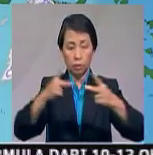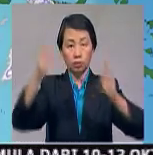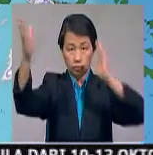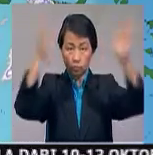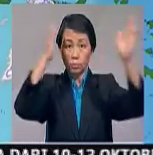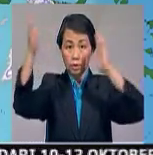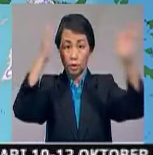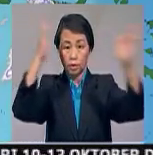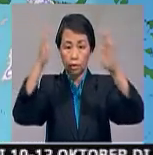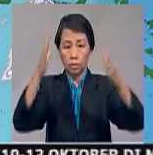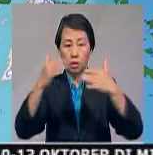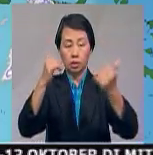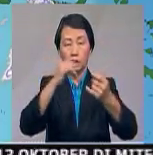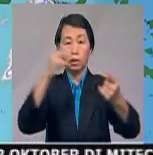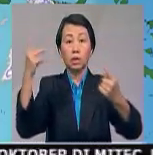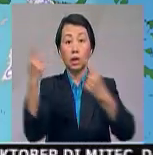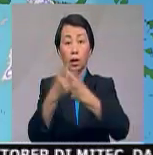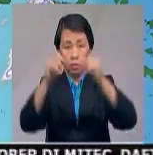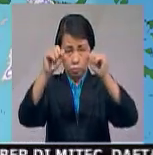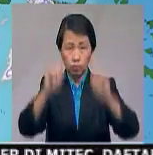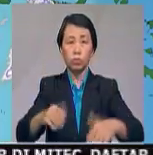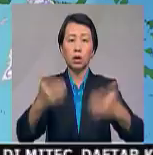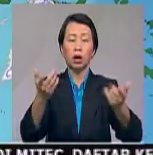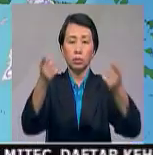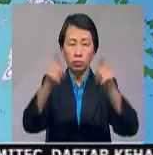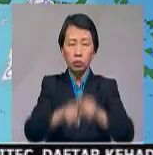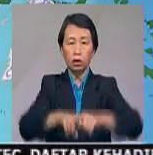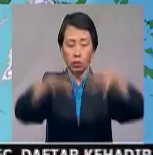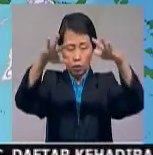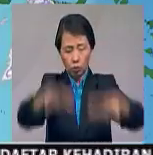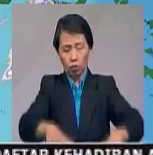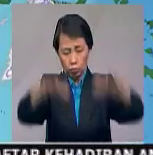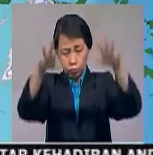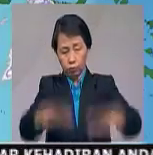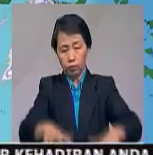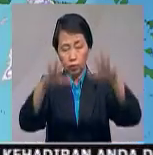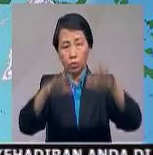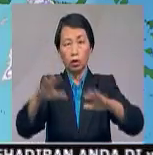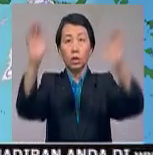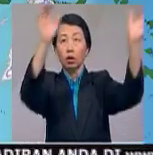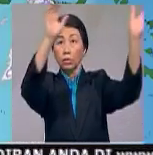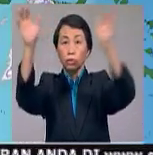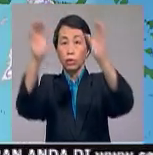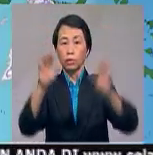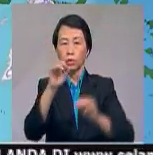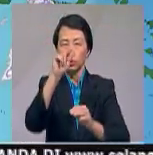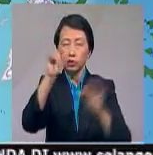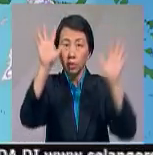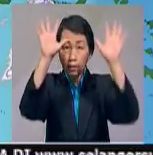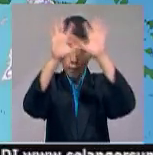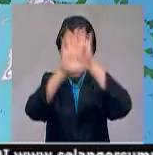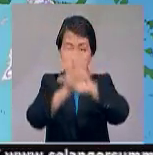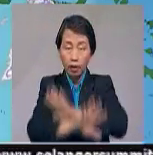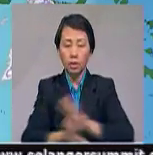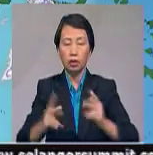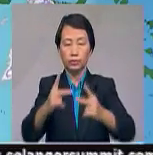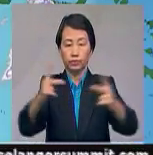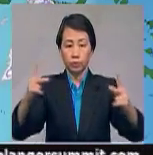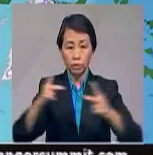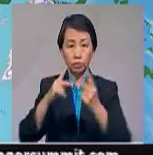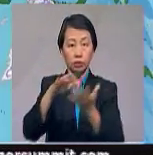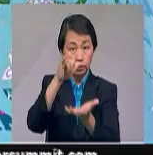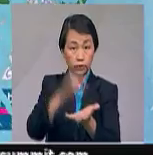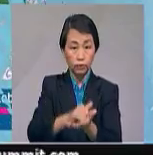Malaysia, yang mana keadaan ini boleh membawa kepada kelembapan yang tinggi dan keadaan cuaca yang sedikit mendung di kawasan